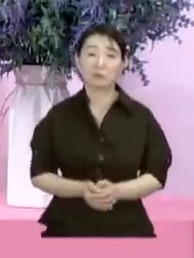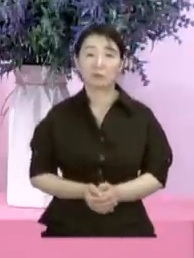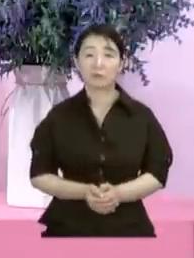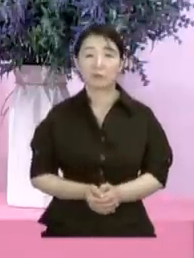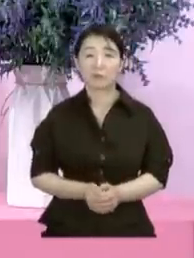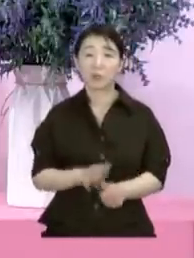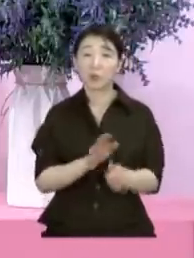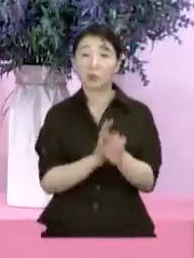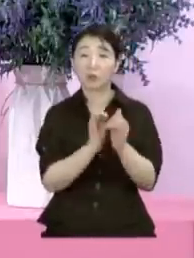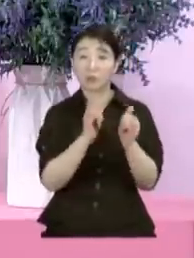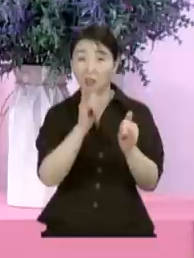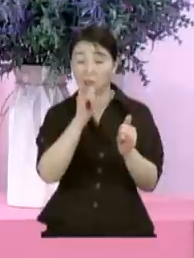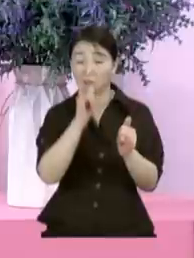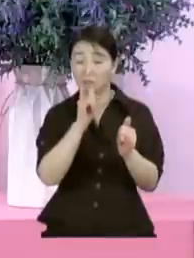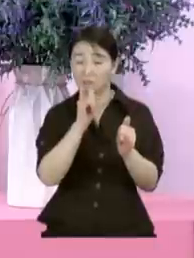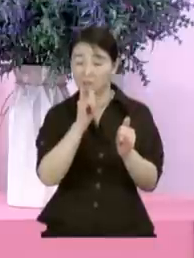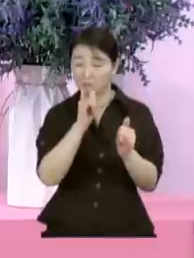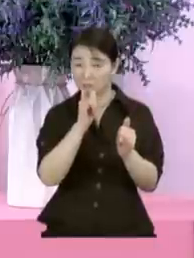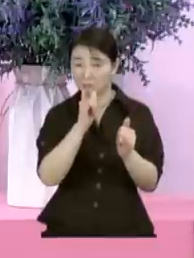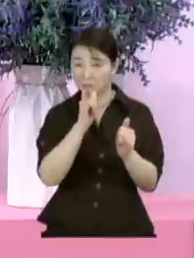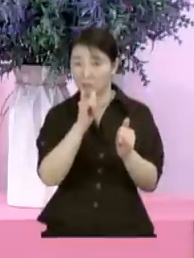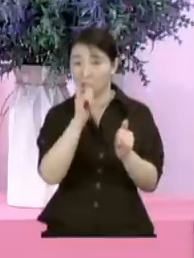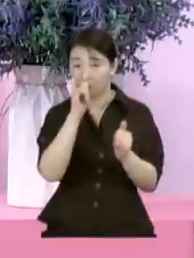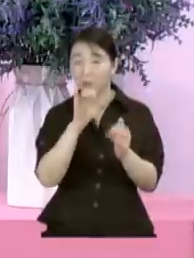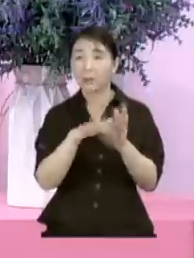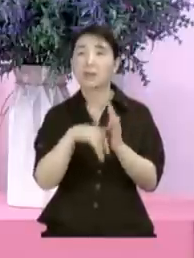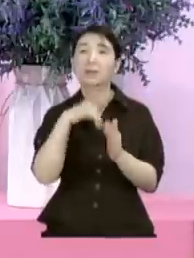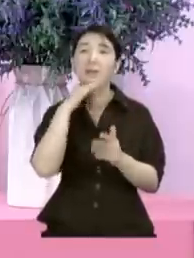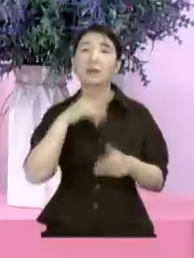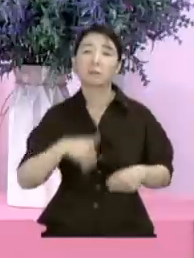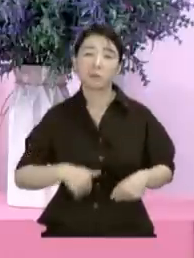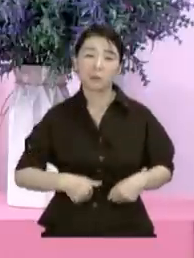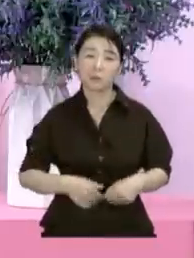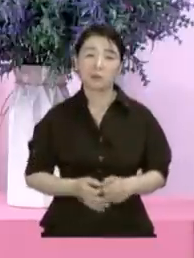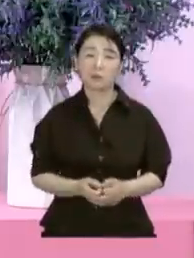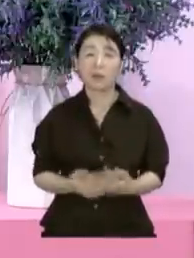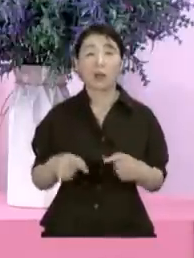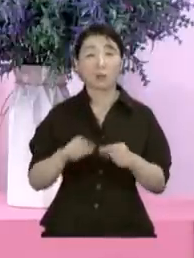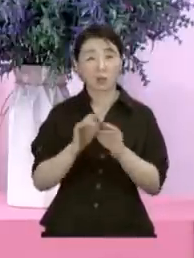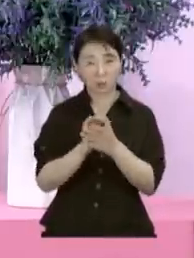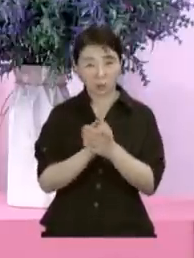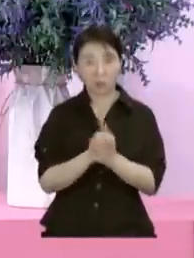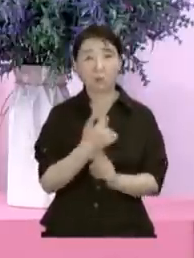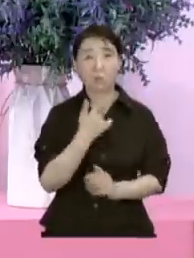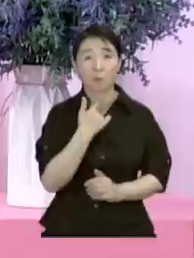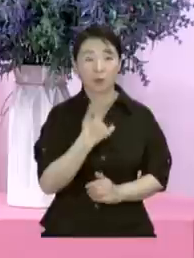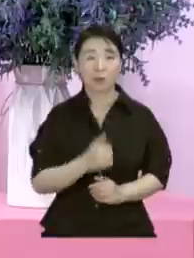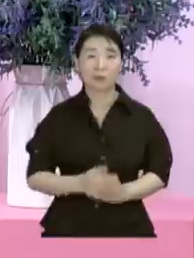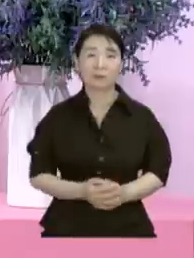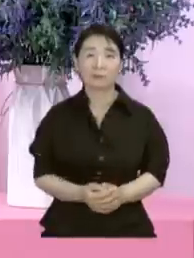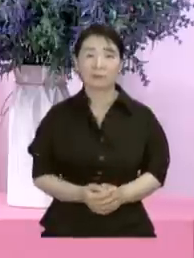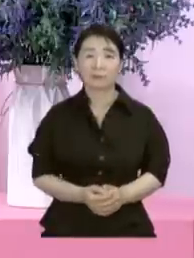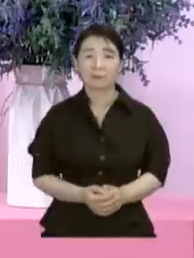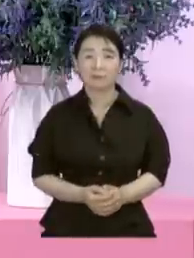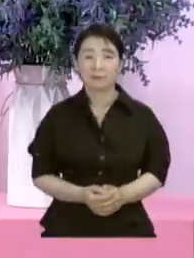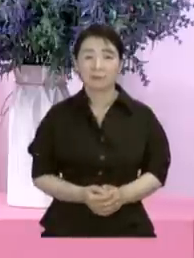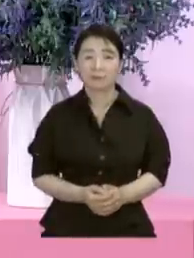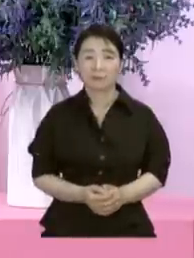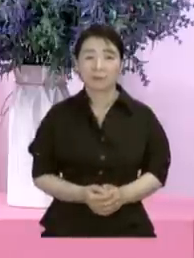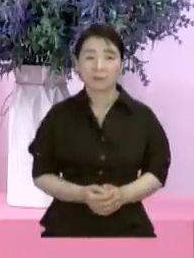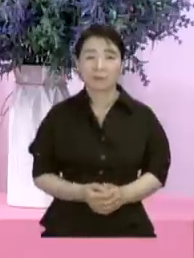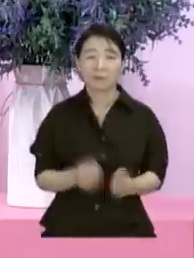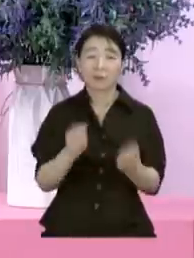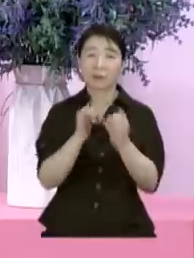기다려야 되는데 정말 같이 정말 우리 여러 사람한테 기도를 부탁했어요. 탈북민들을 위해서 또 기도하는 네트워크가